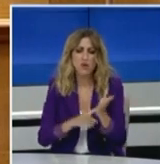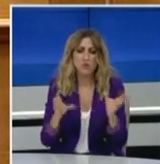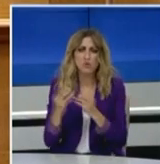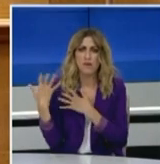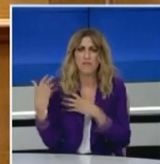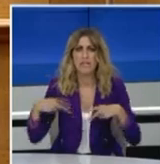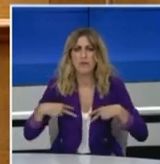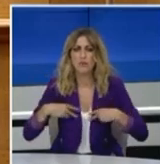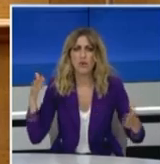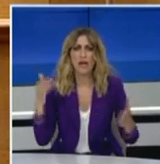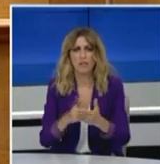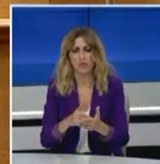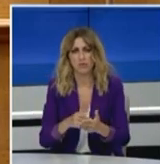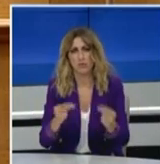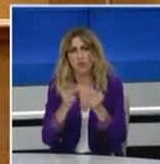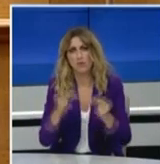Σταματήστε λοιπόν